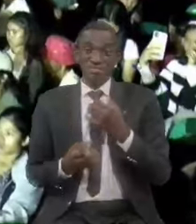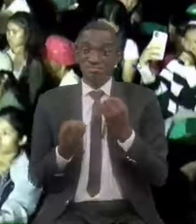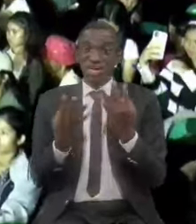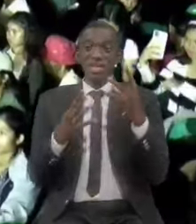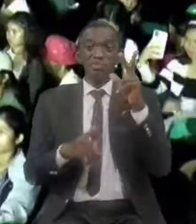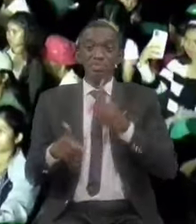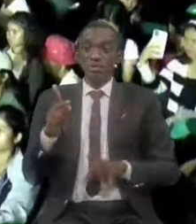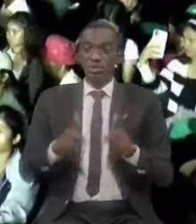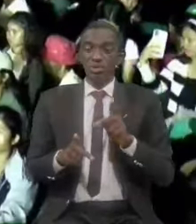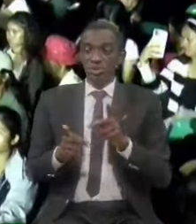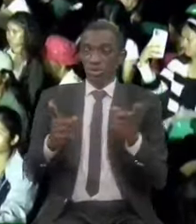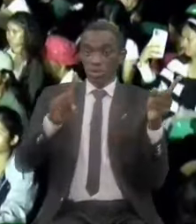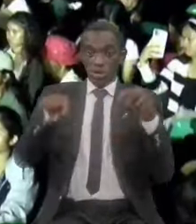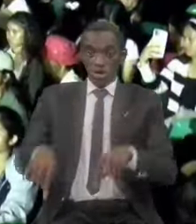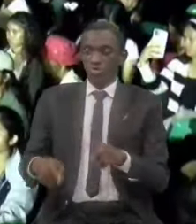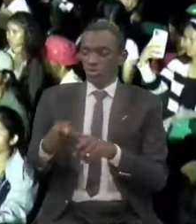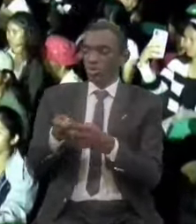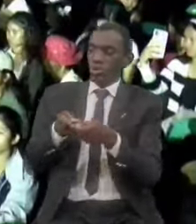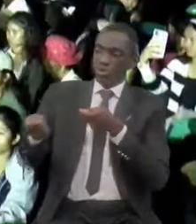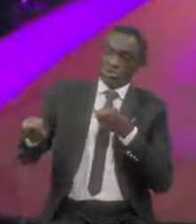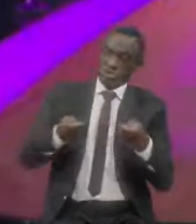Beaucoup de personnes viennent nous contrôler,